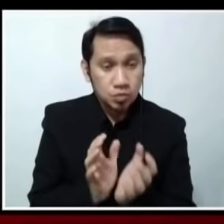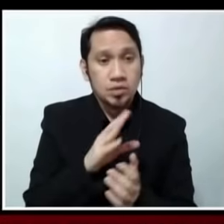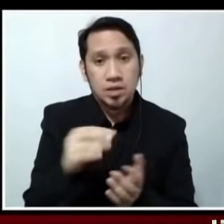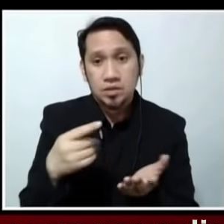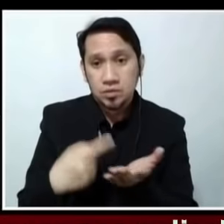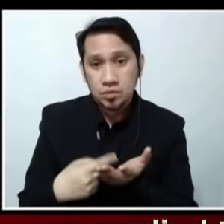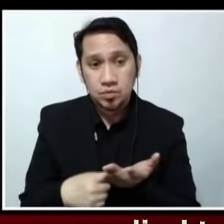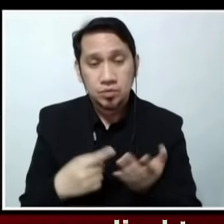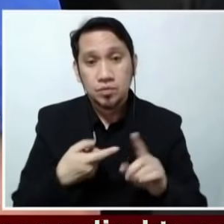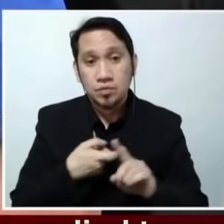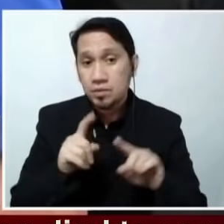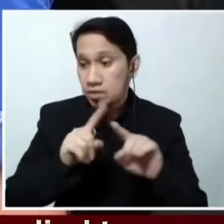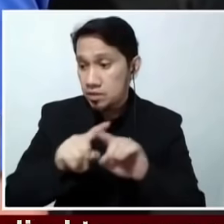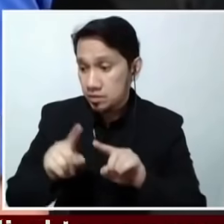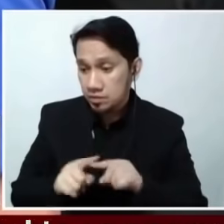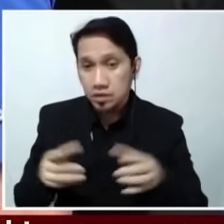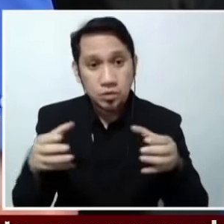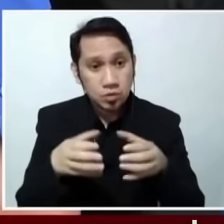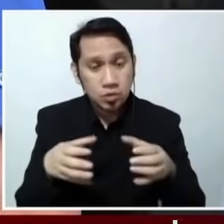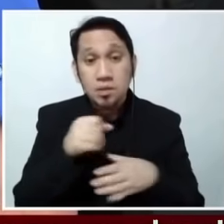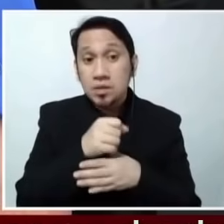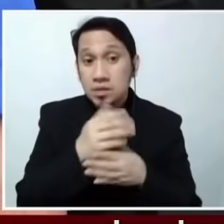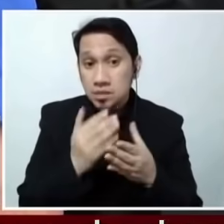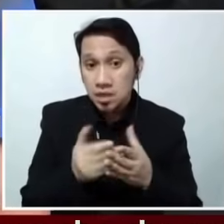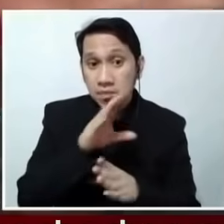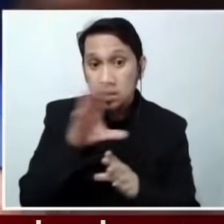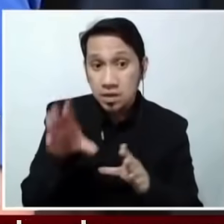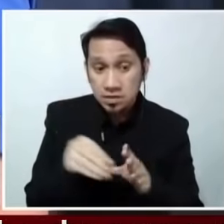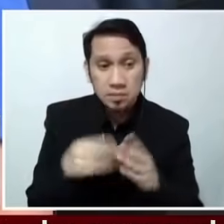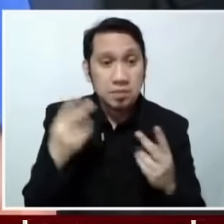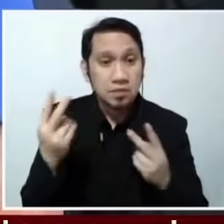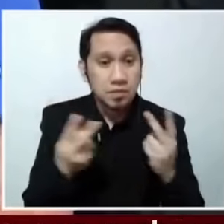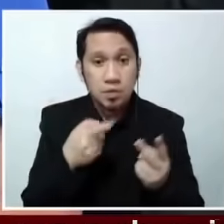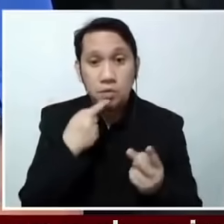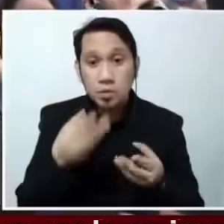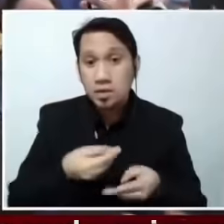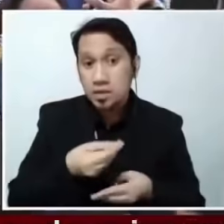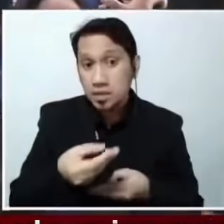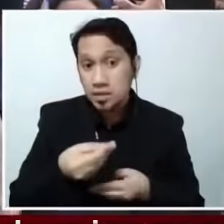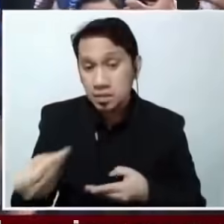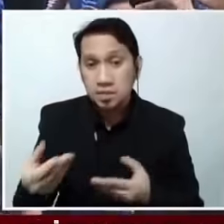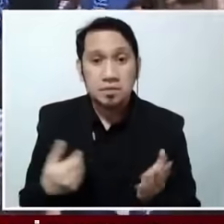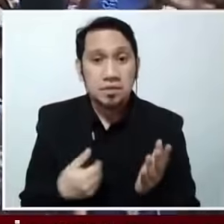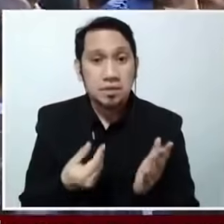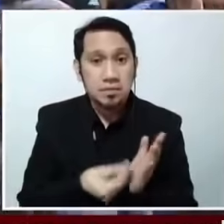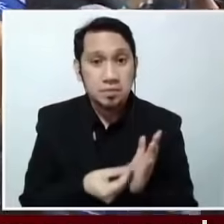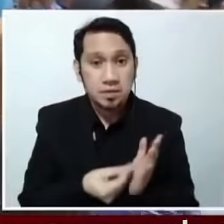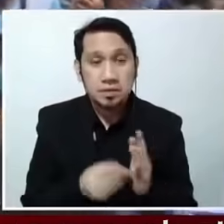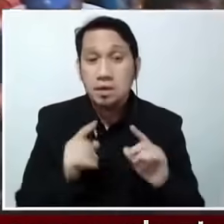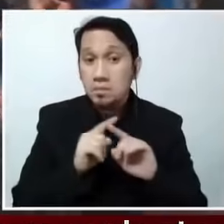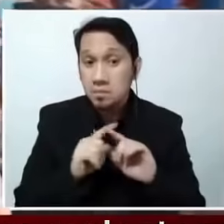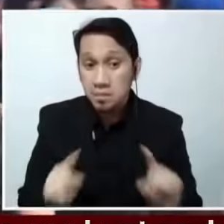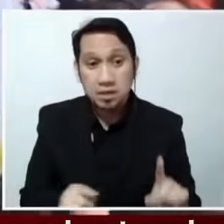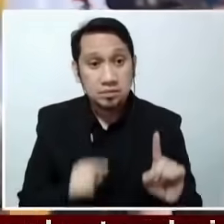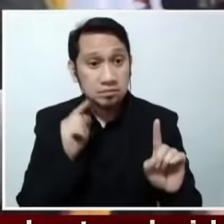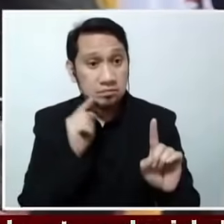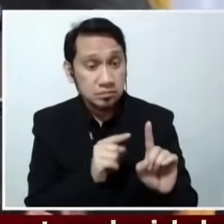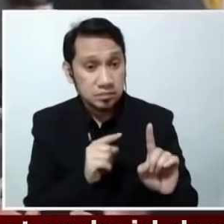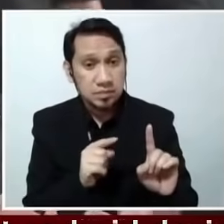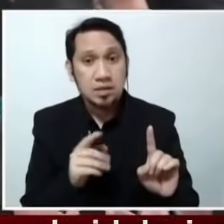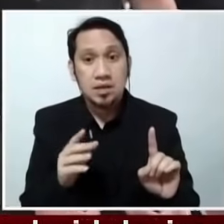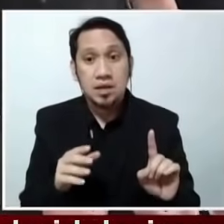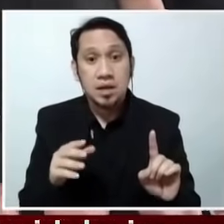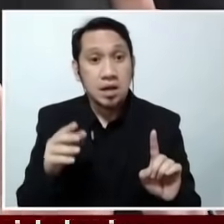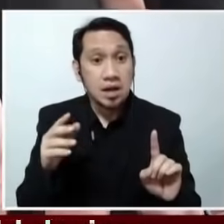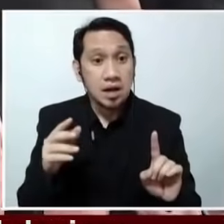sa iba't ibang sektor. Yung iba naman kasabay ng pagbisita ang pamimigay ng ayuda. Pero ang isa pang gusto ni Senator Manny